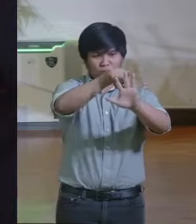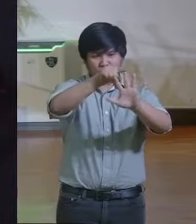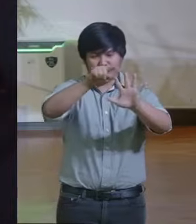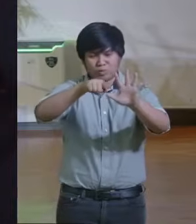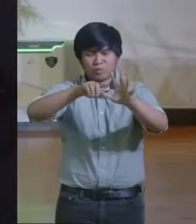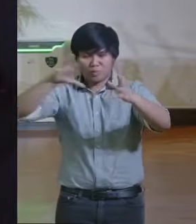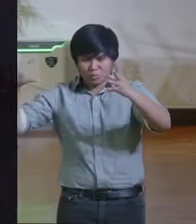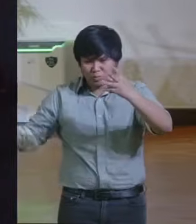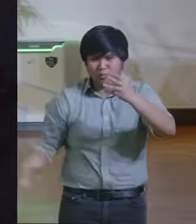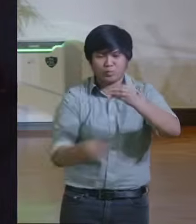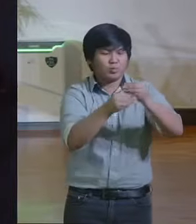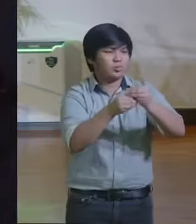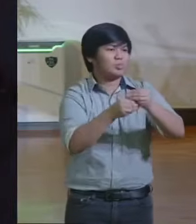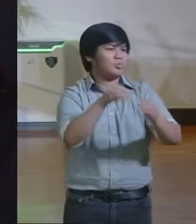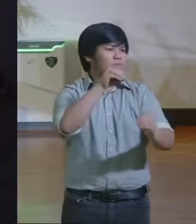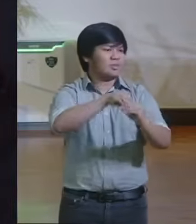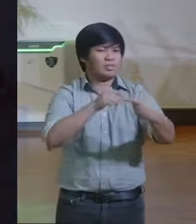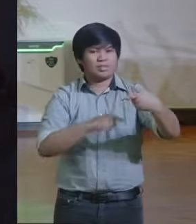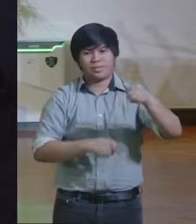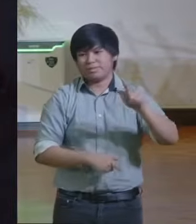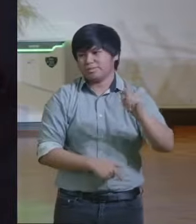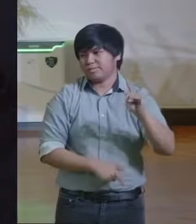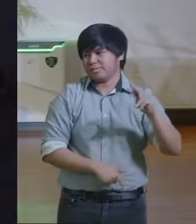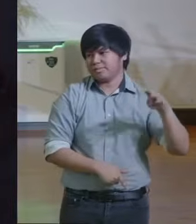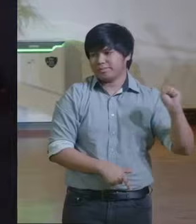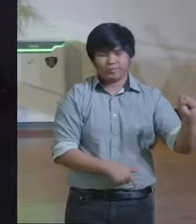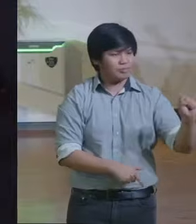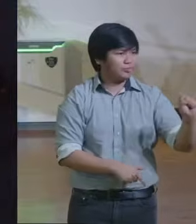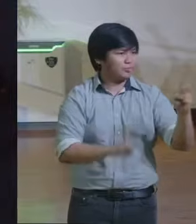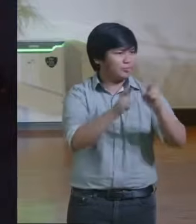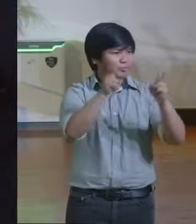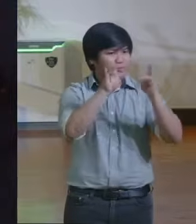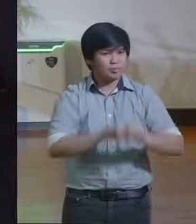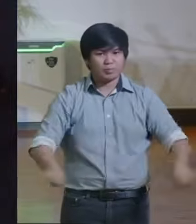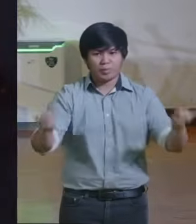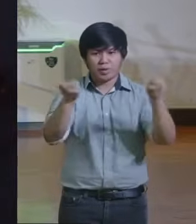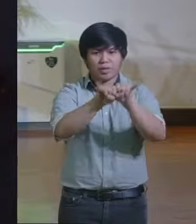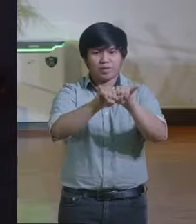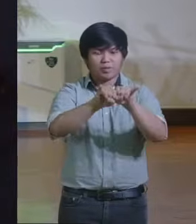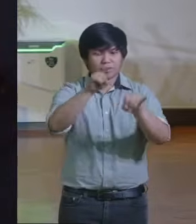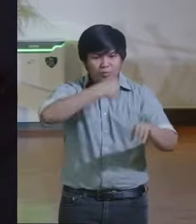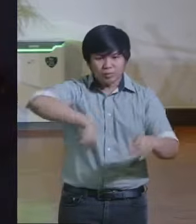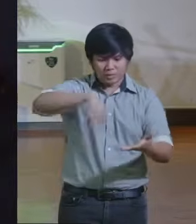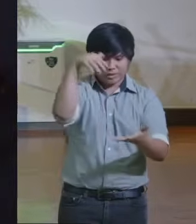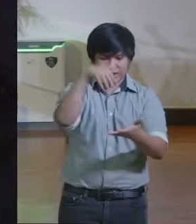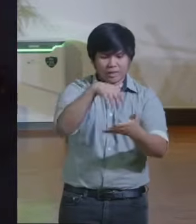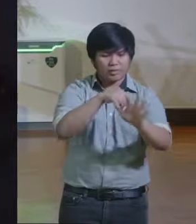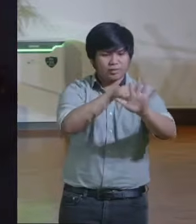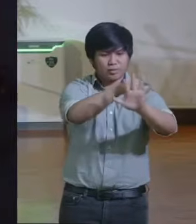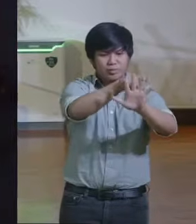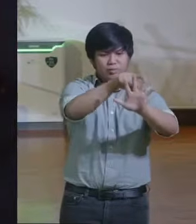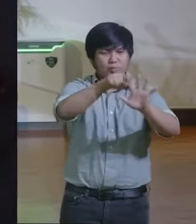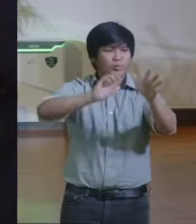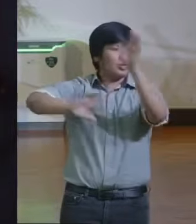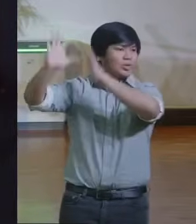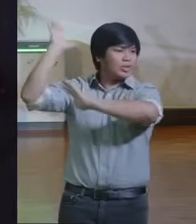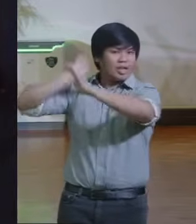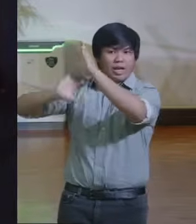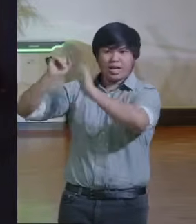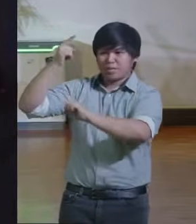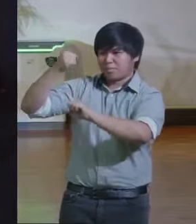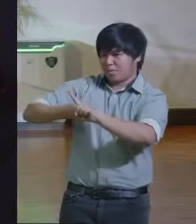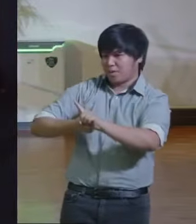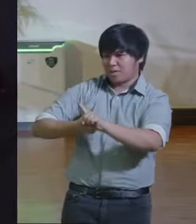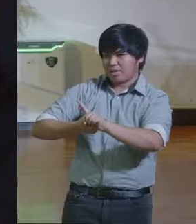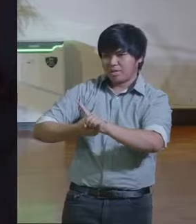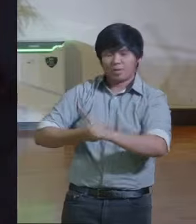ng Reformation. Kaya napakahalaga po na inuna natin yung pag-aaral ng 5 solas bago